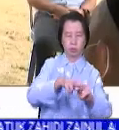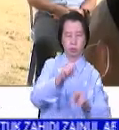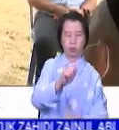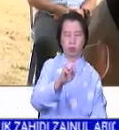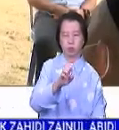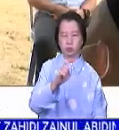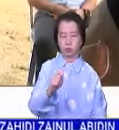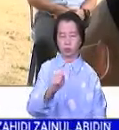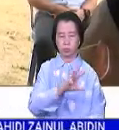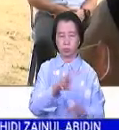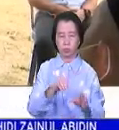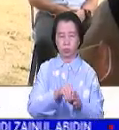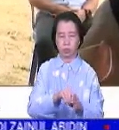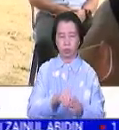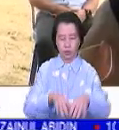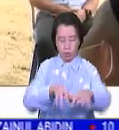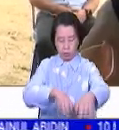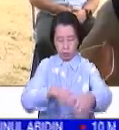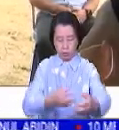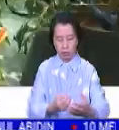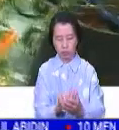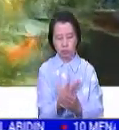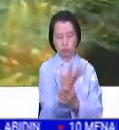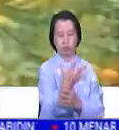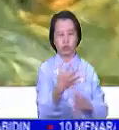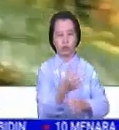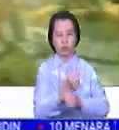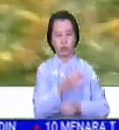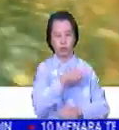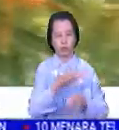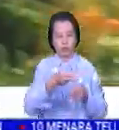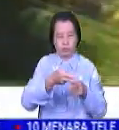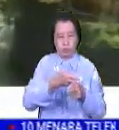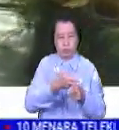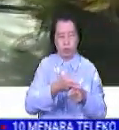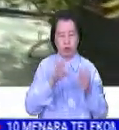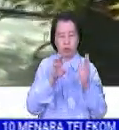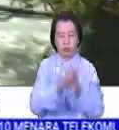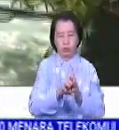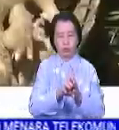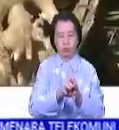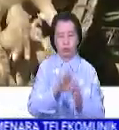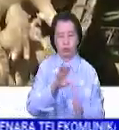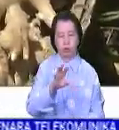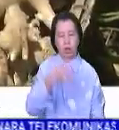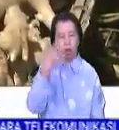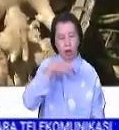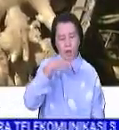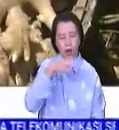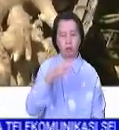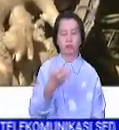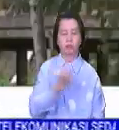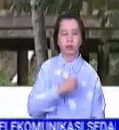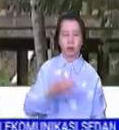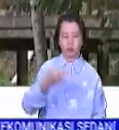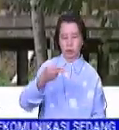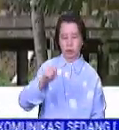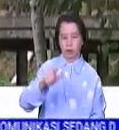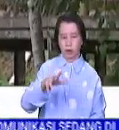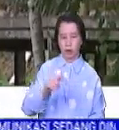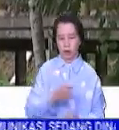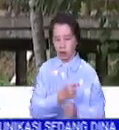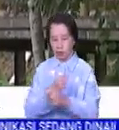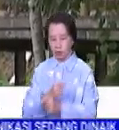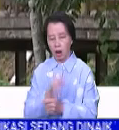Aet melibatkan tanaman yang boleh mengeluarkan hasil yang singkat seperti fertigasi Cili dan Halia penternakan